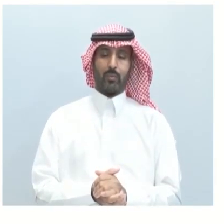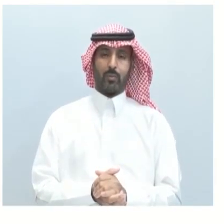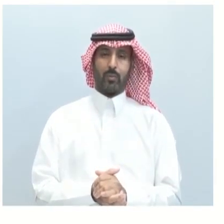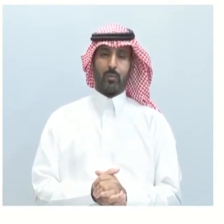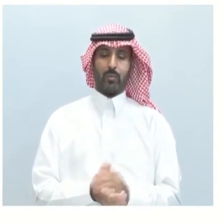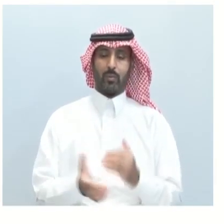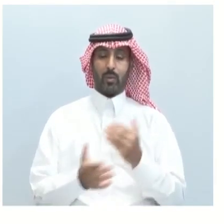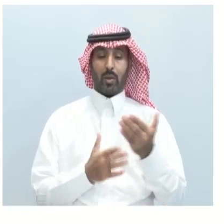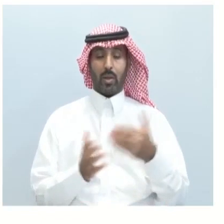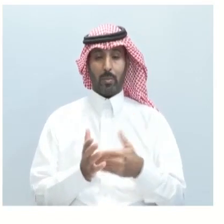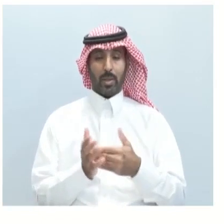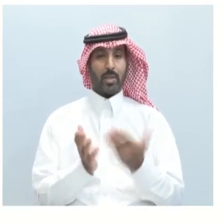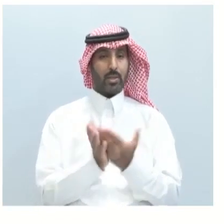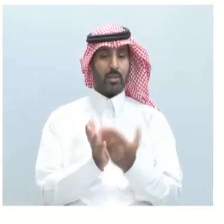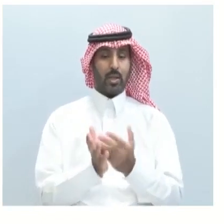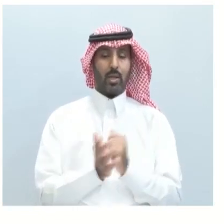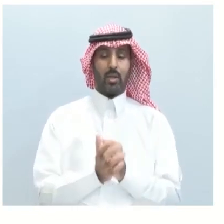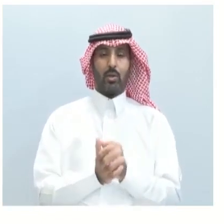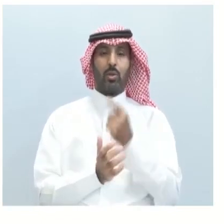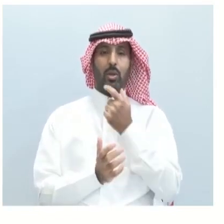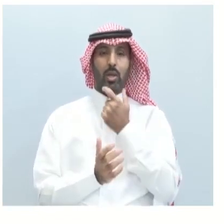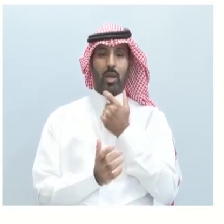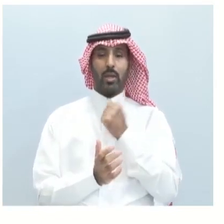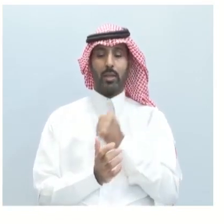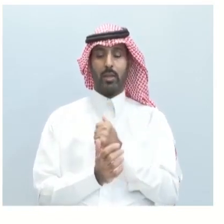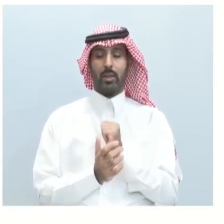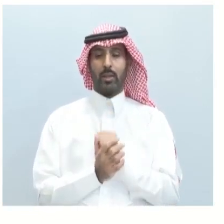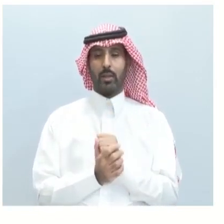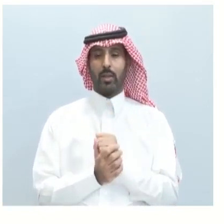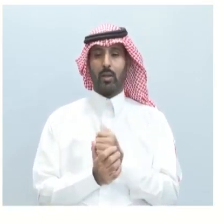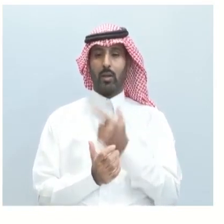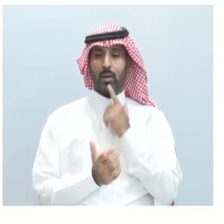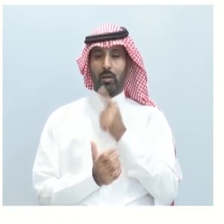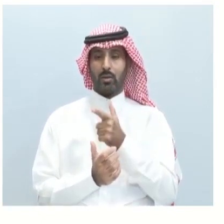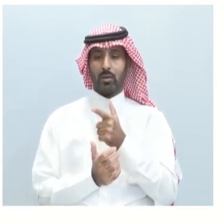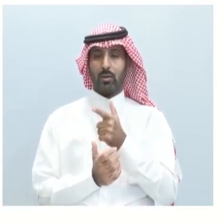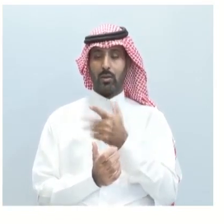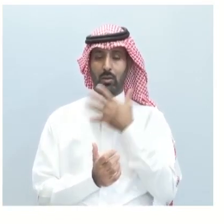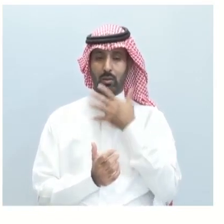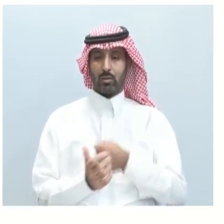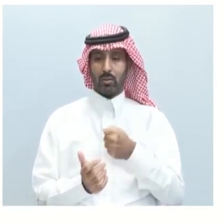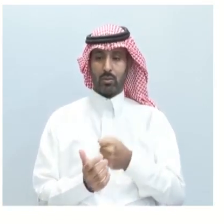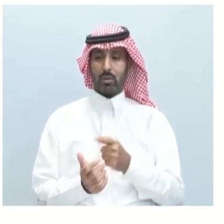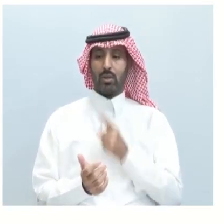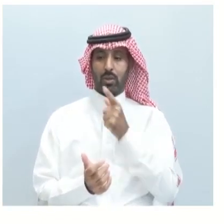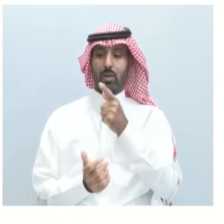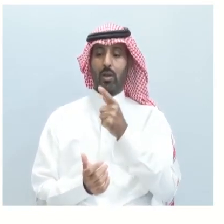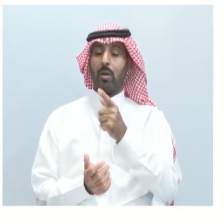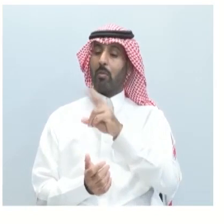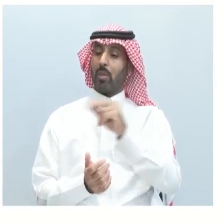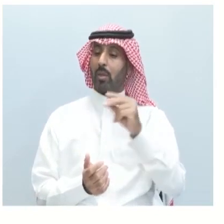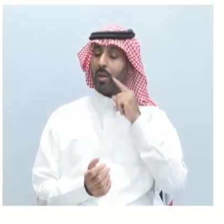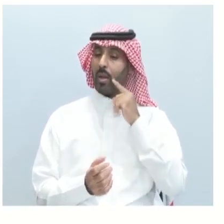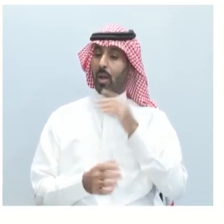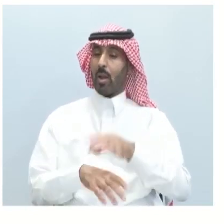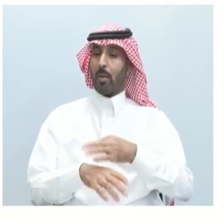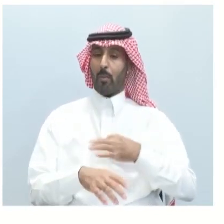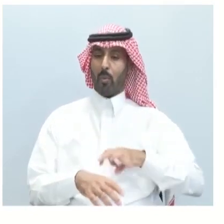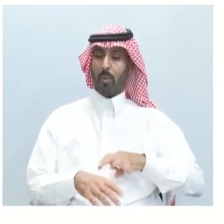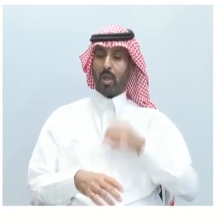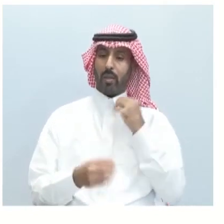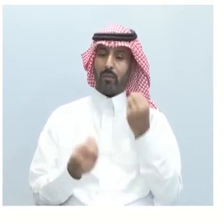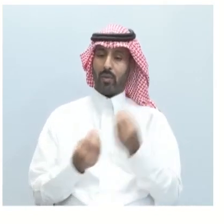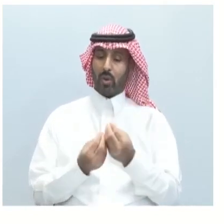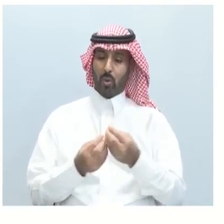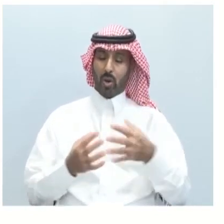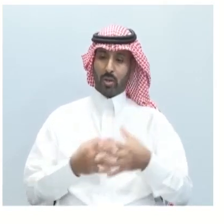I am going to end my lesson with a hadith. قال رسول الله صلى الله عليه وسلم مثل المؤمنين في توادهم وتراحمهم